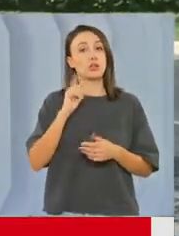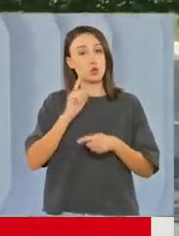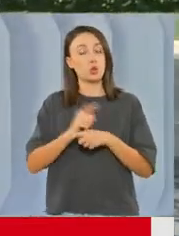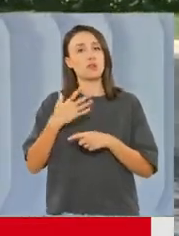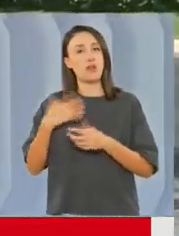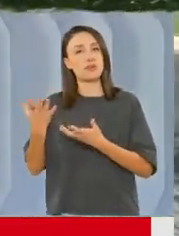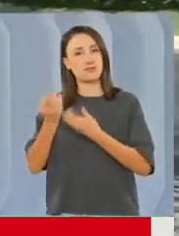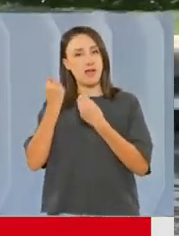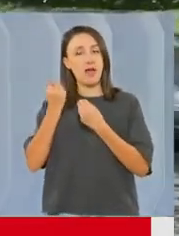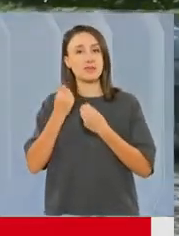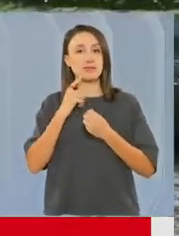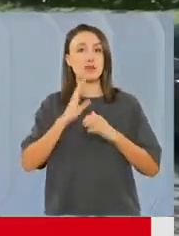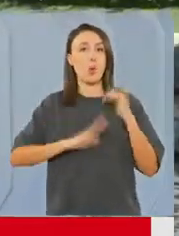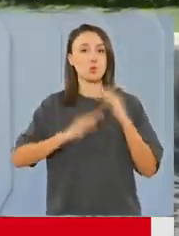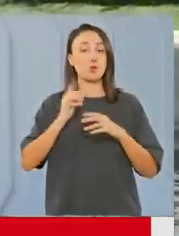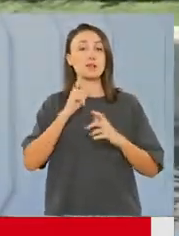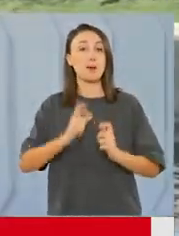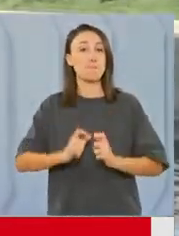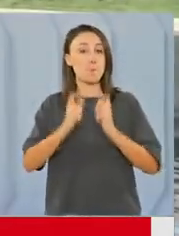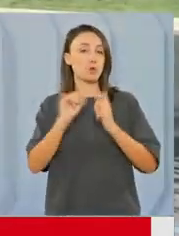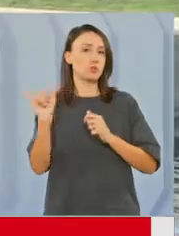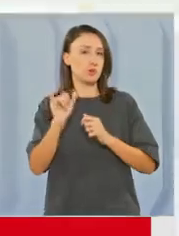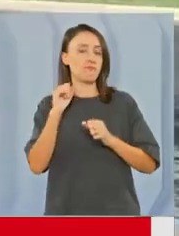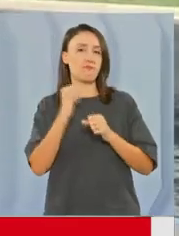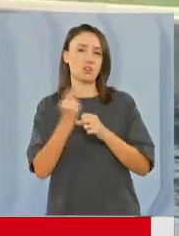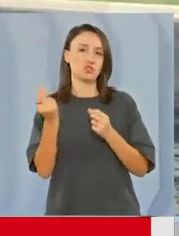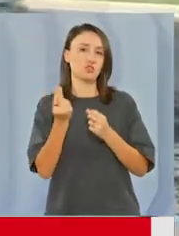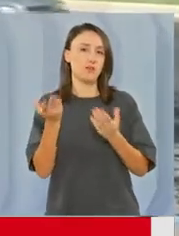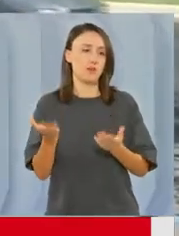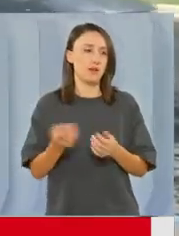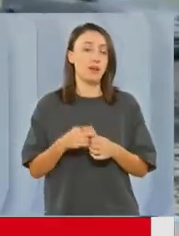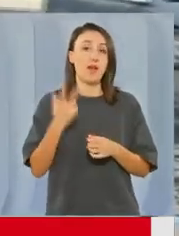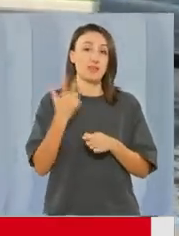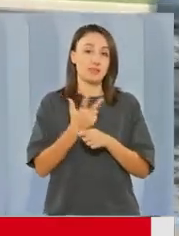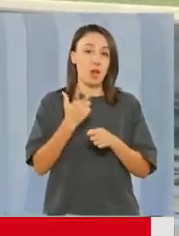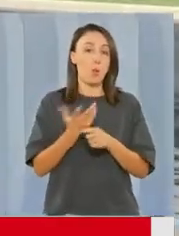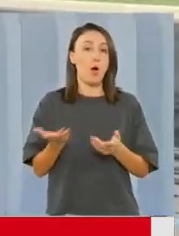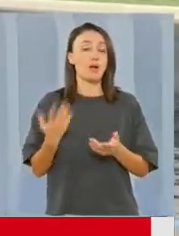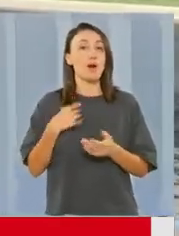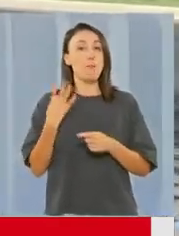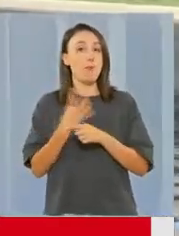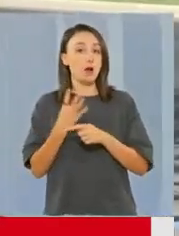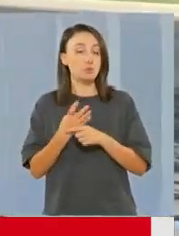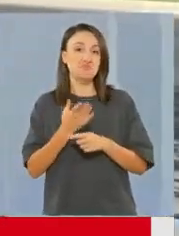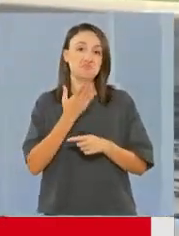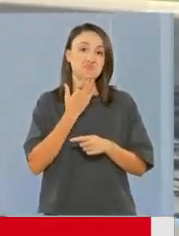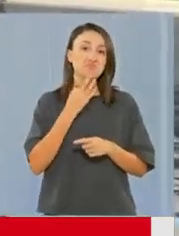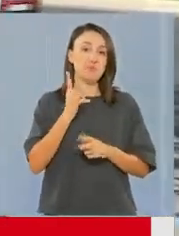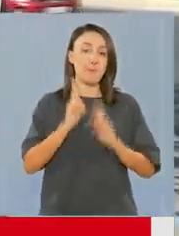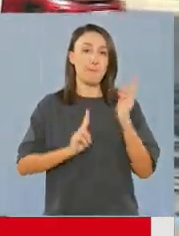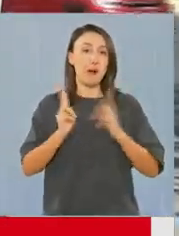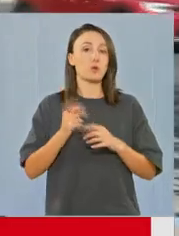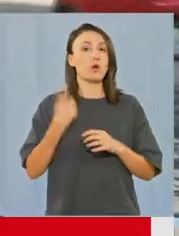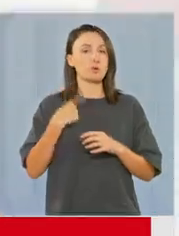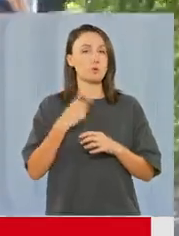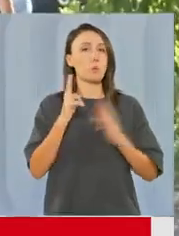să-l iei, să ridice blocuri pe el. E cineva care face așa ceva. Cred că a treia oară. Sau a patra oară, păcat de parcul ăsta, că a